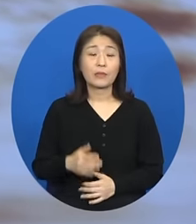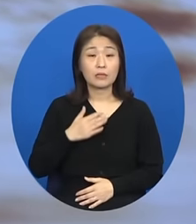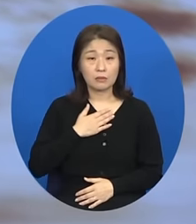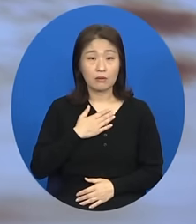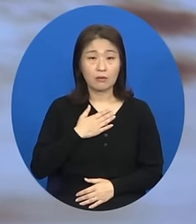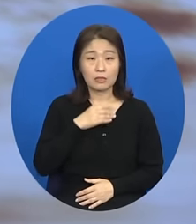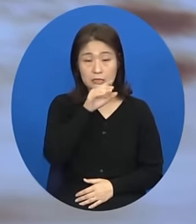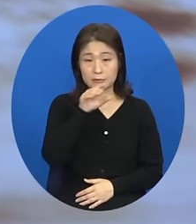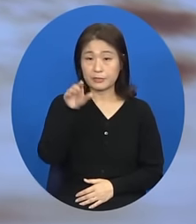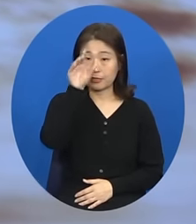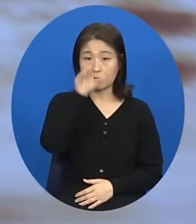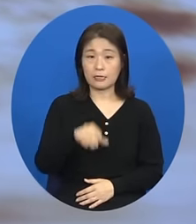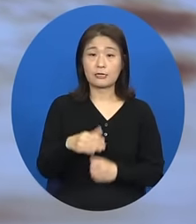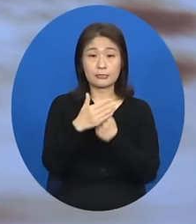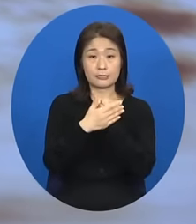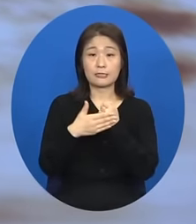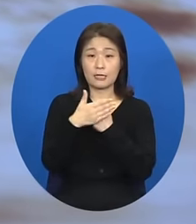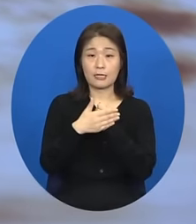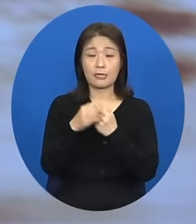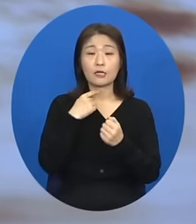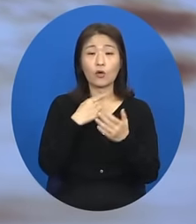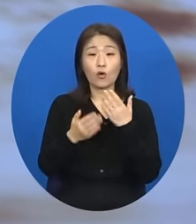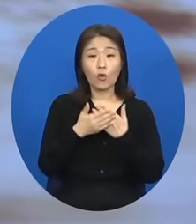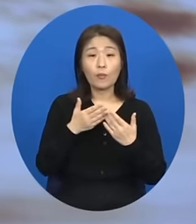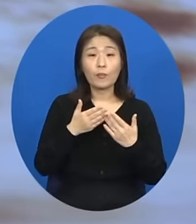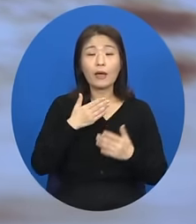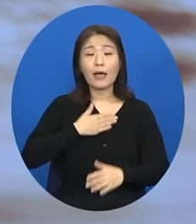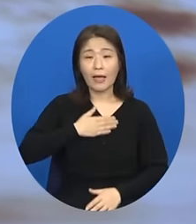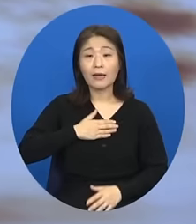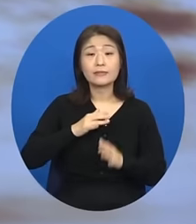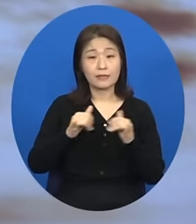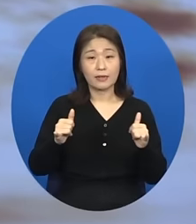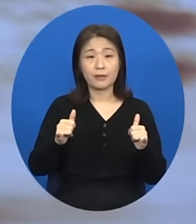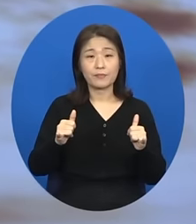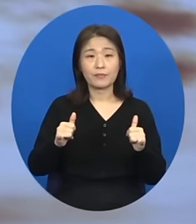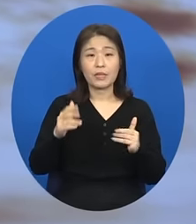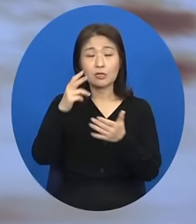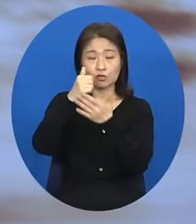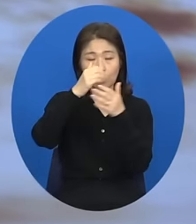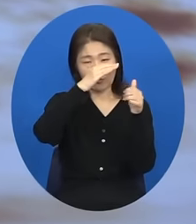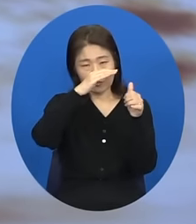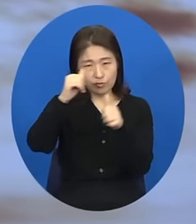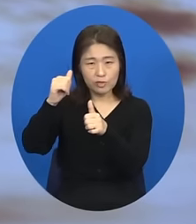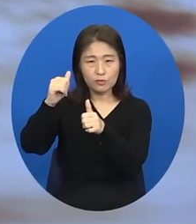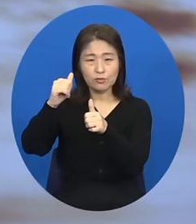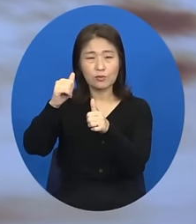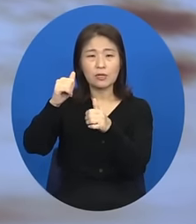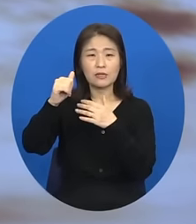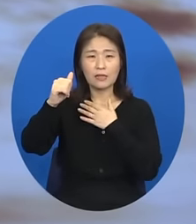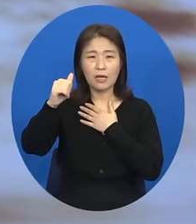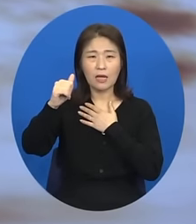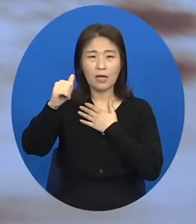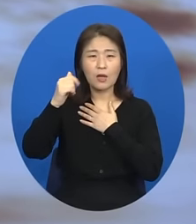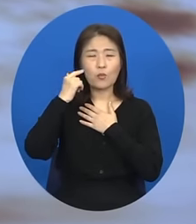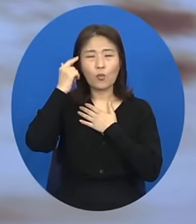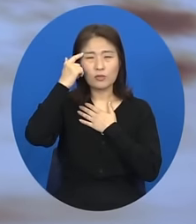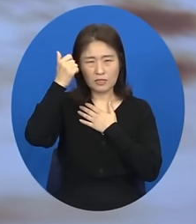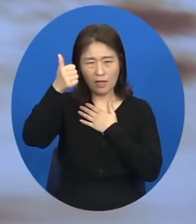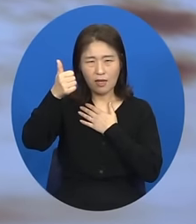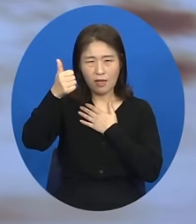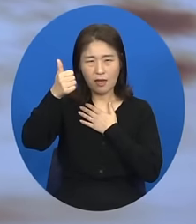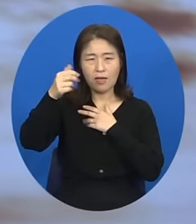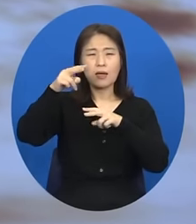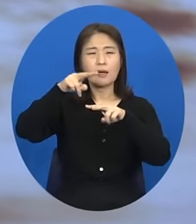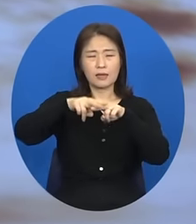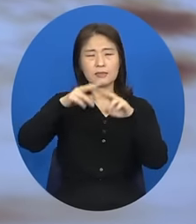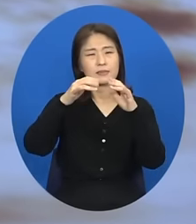경험한 사람입니다. 그리고 주님의 부르심을 받고 주의 종으로 살기로 결단해서 목사가 되었습니다. 그런데